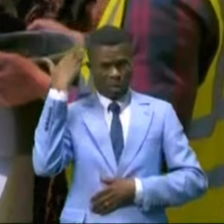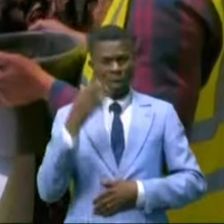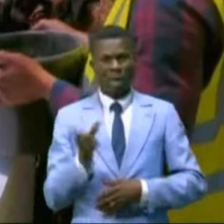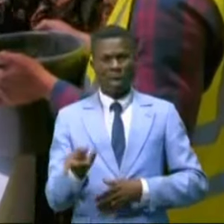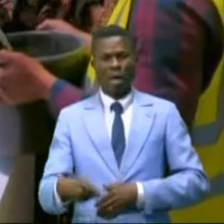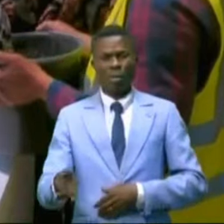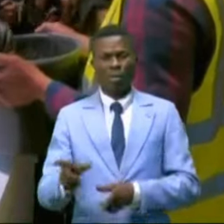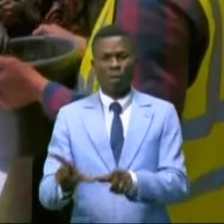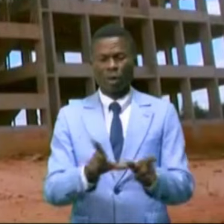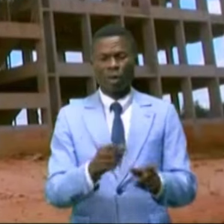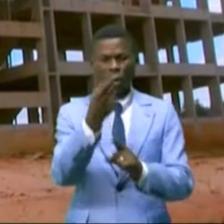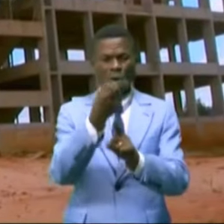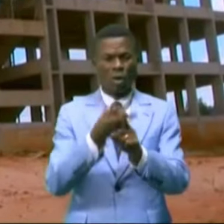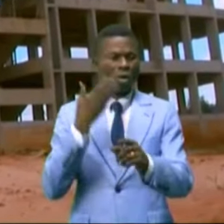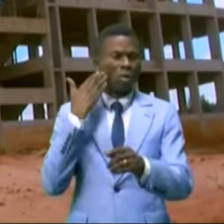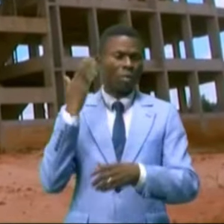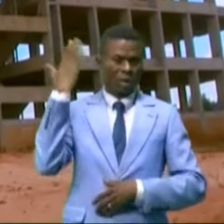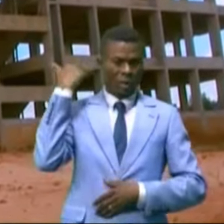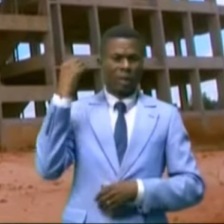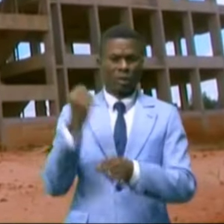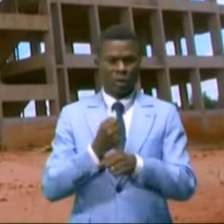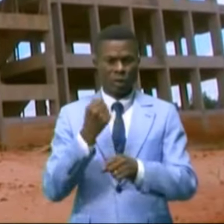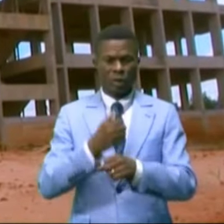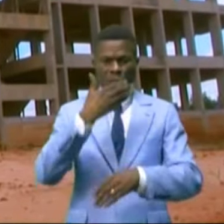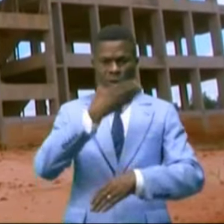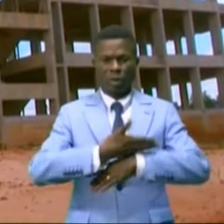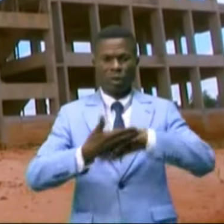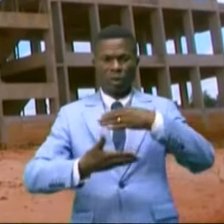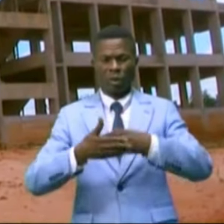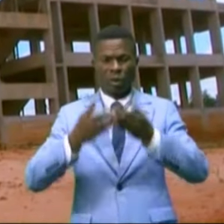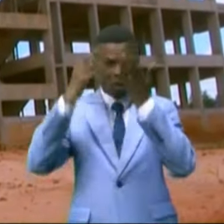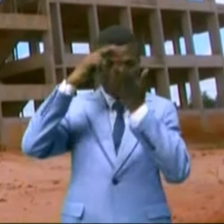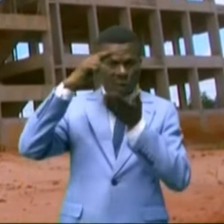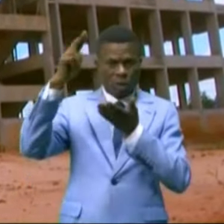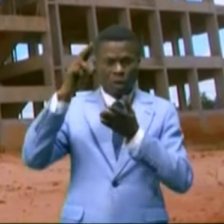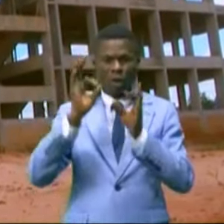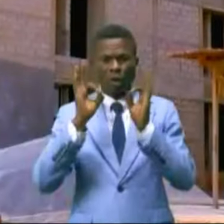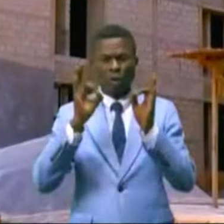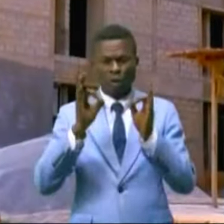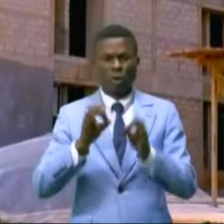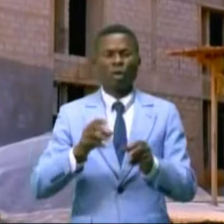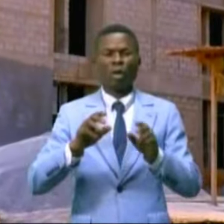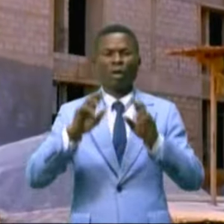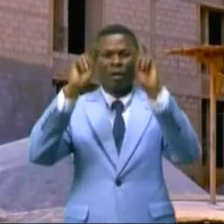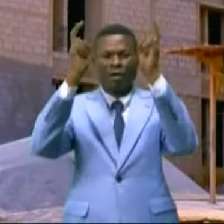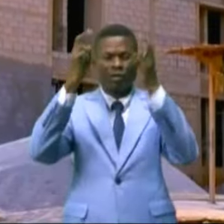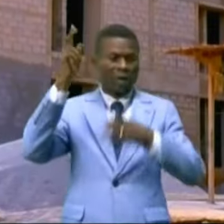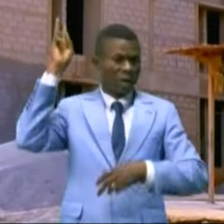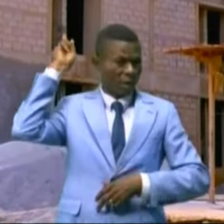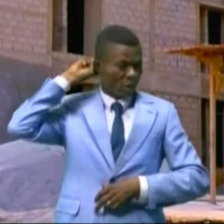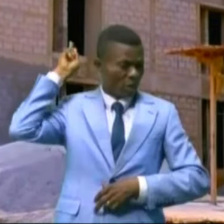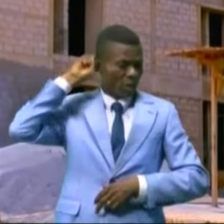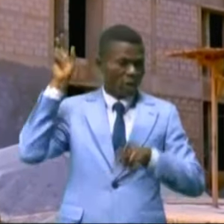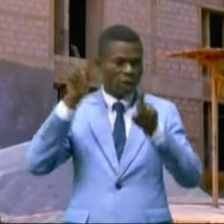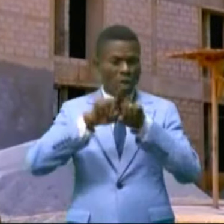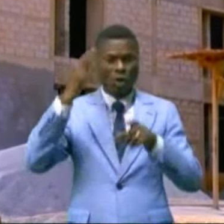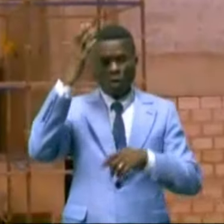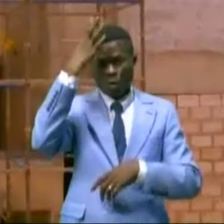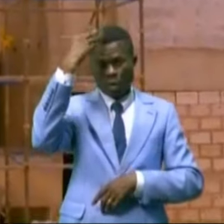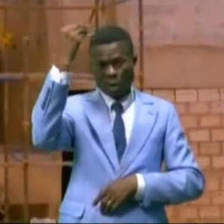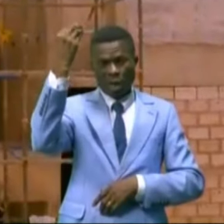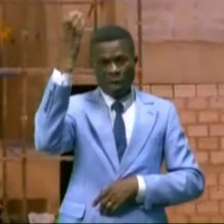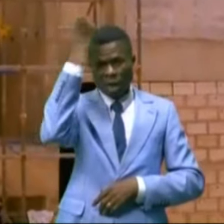lolaba au mois de mars dernier les travaux de construction de l'université moderne d'é colologie au standard international